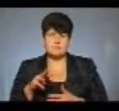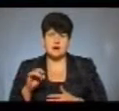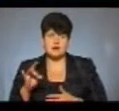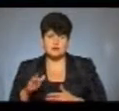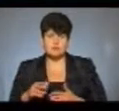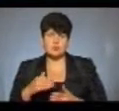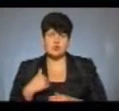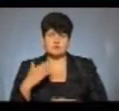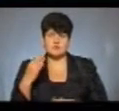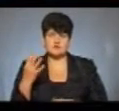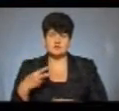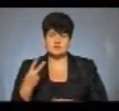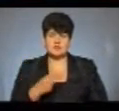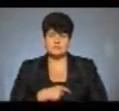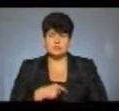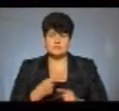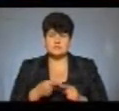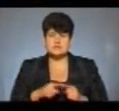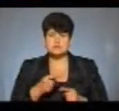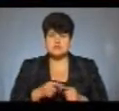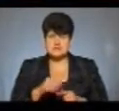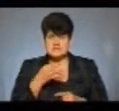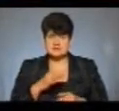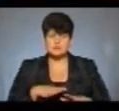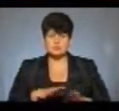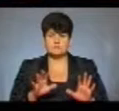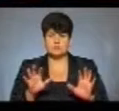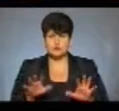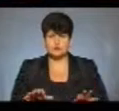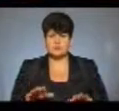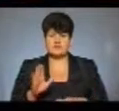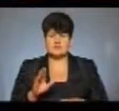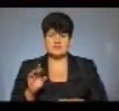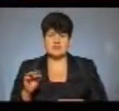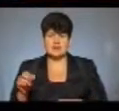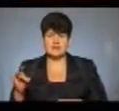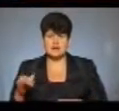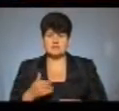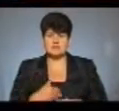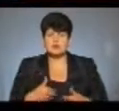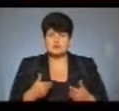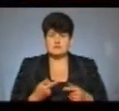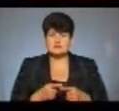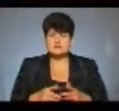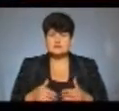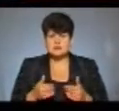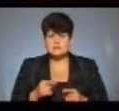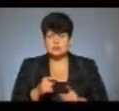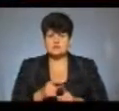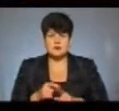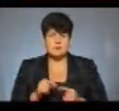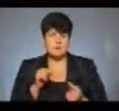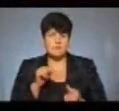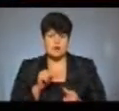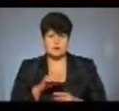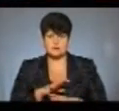проголосували 42 депутати. Про це розповів заступник голови обласної ради Василь Деревляний. Він ініціював це звернення, за його словами, проти не